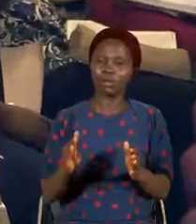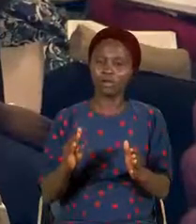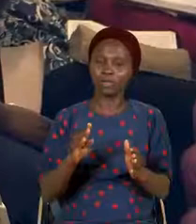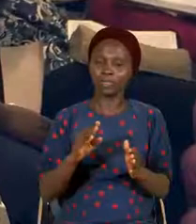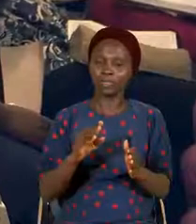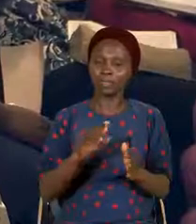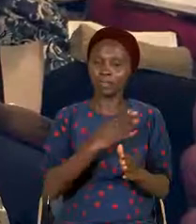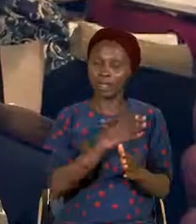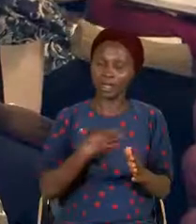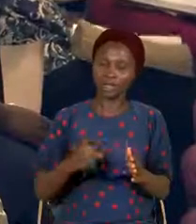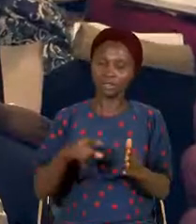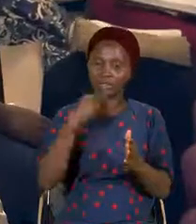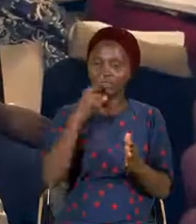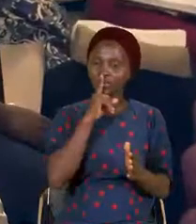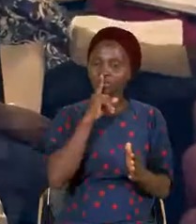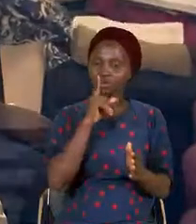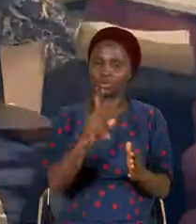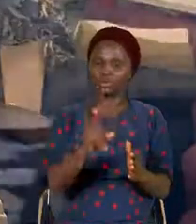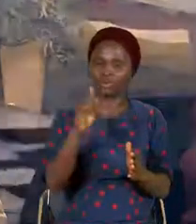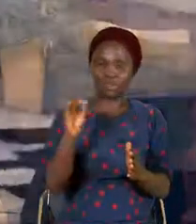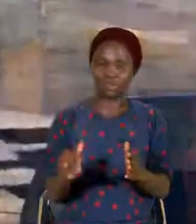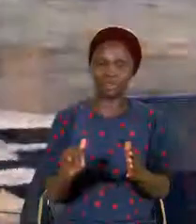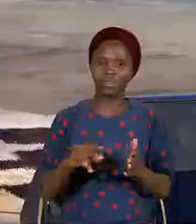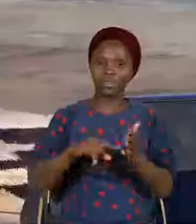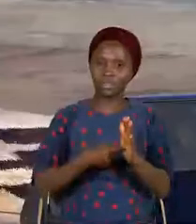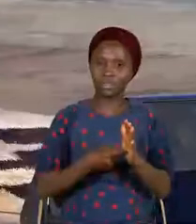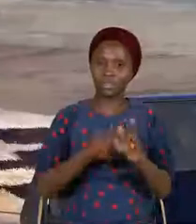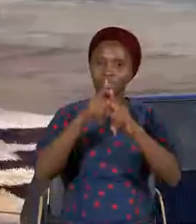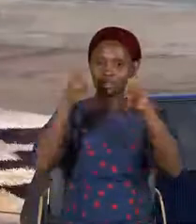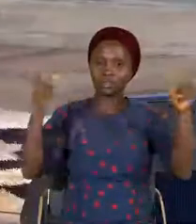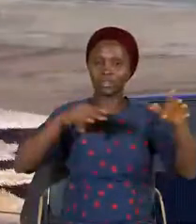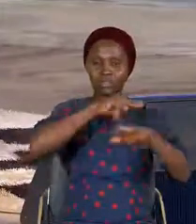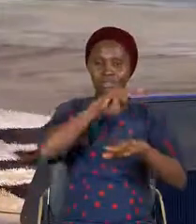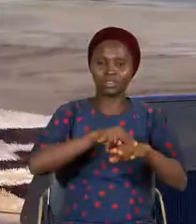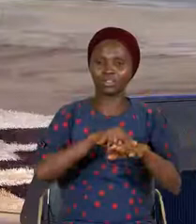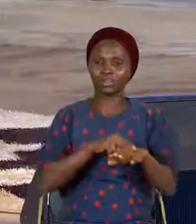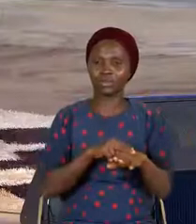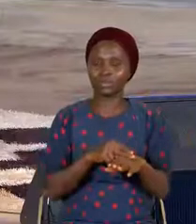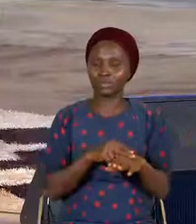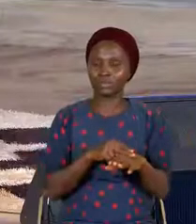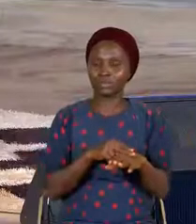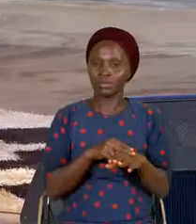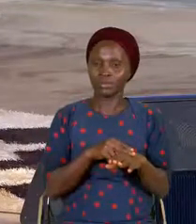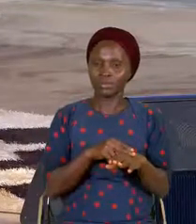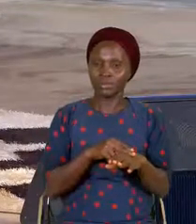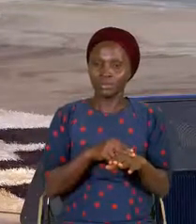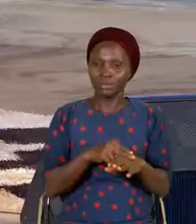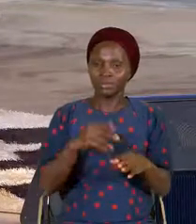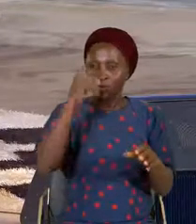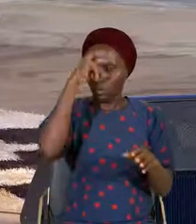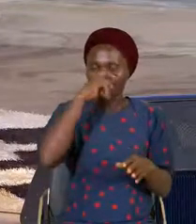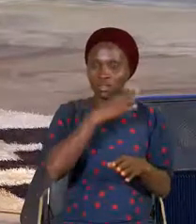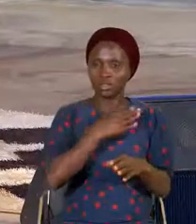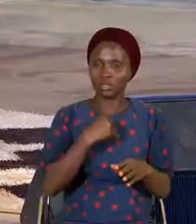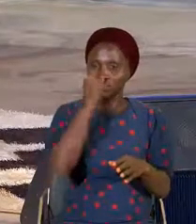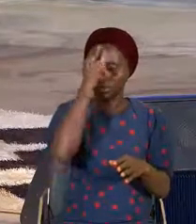Seigneur et toutes ces choses. Cette grande nation est une nation